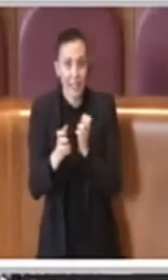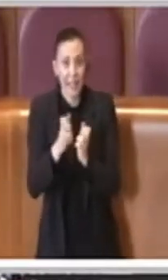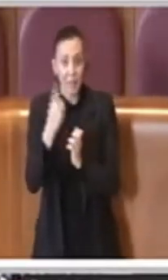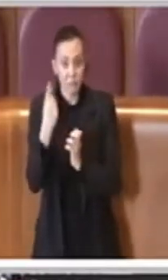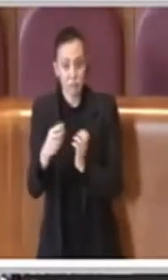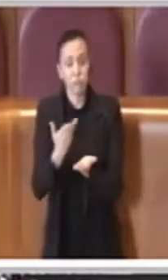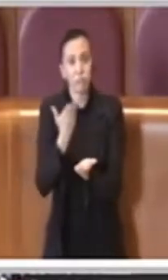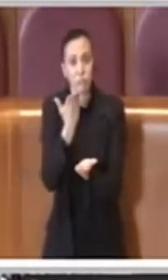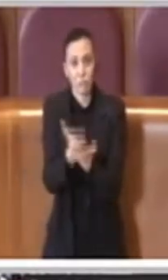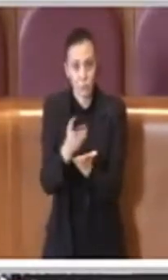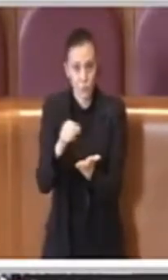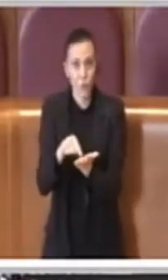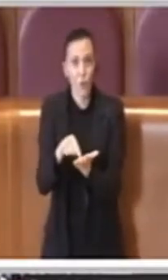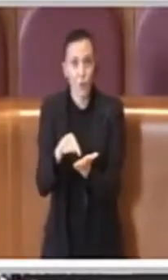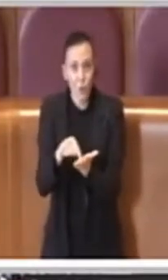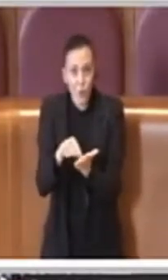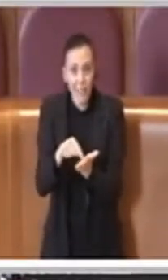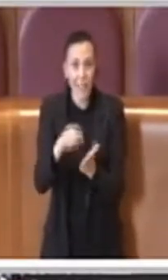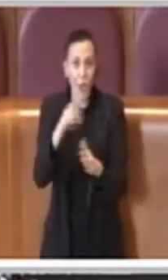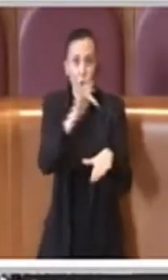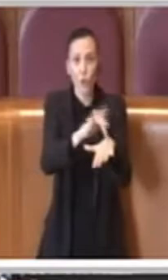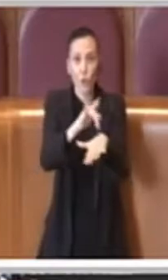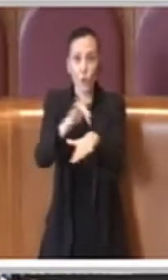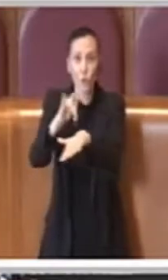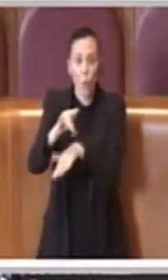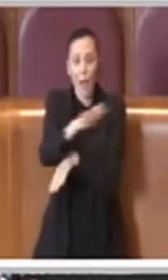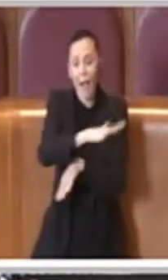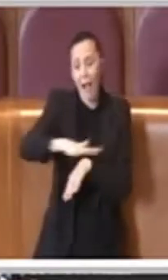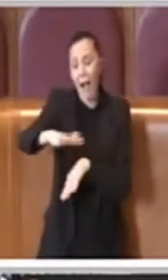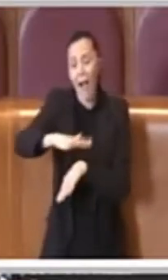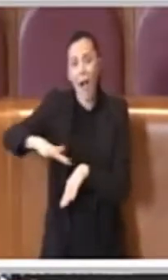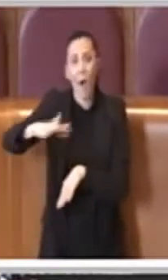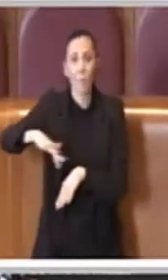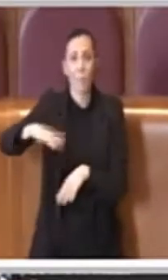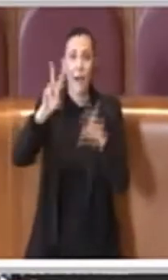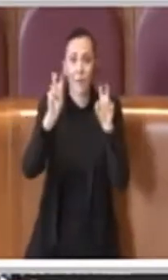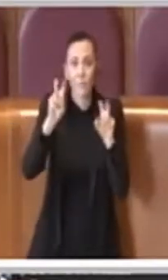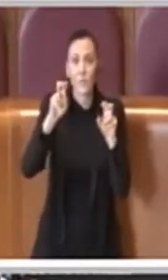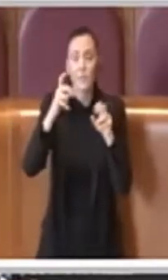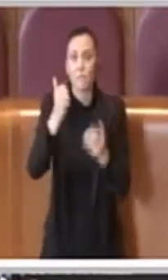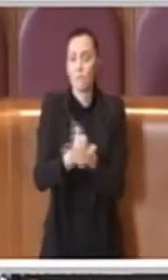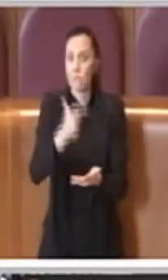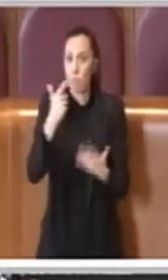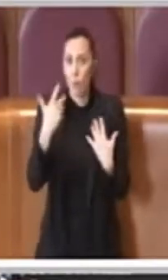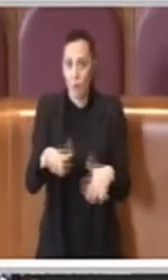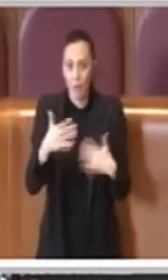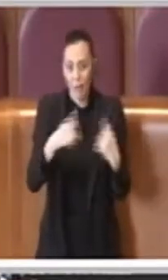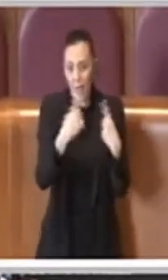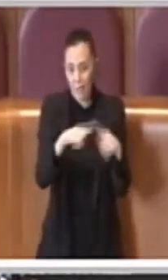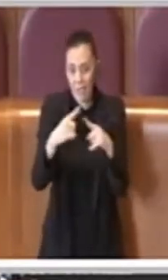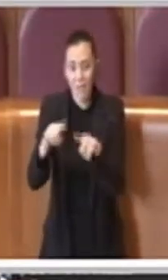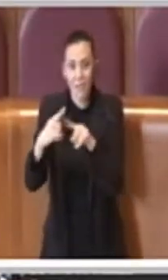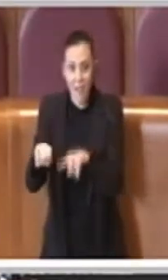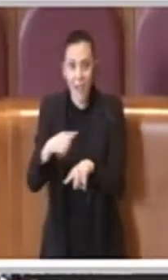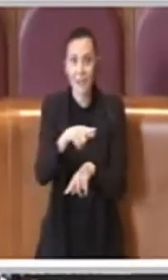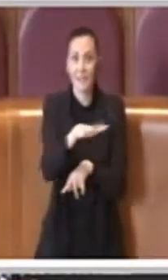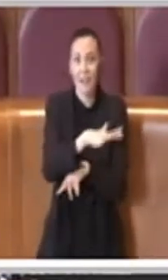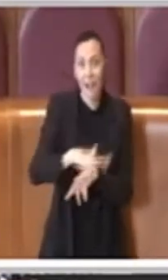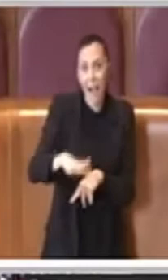questa mozione tocca ambiti molto importanti, argomenti molto importanti, ambiti che vanno